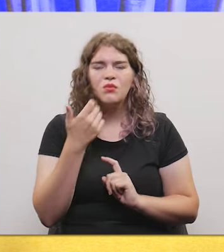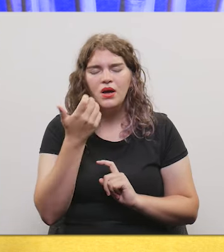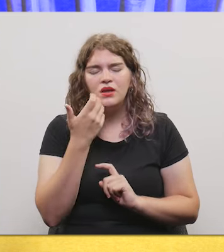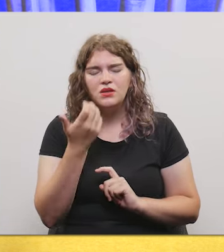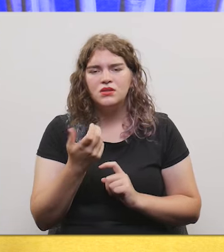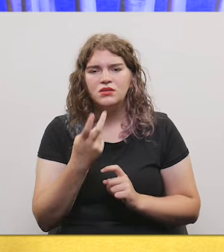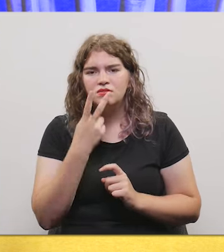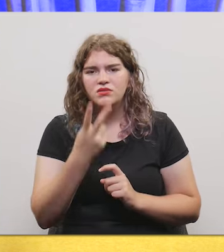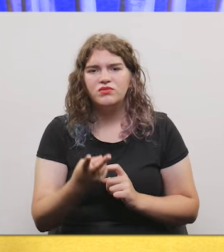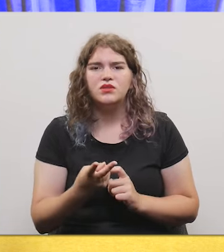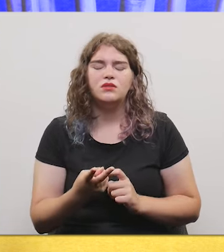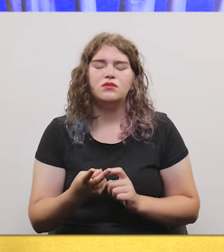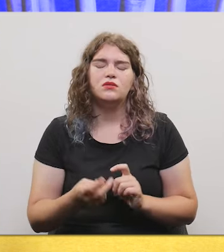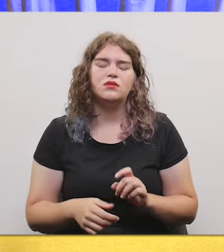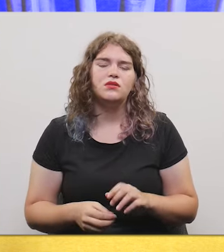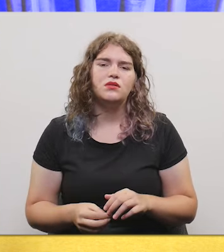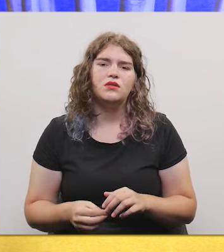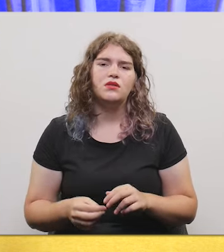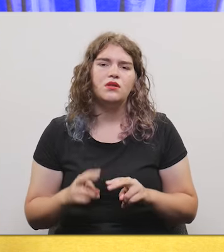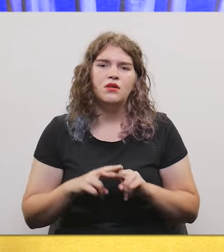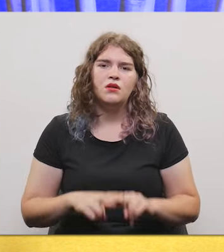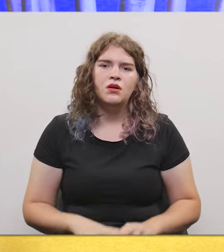atunci când